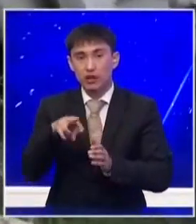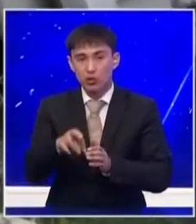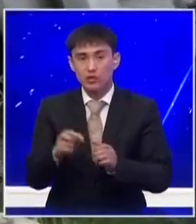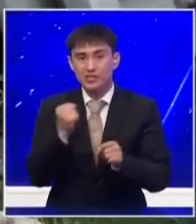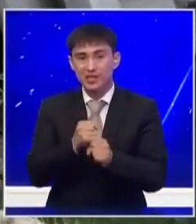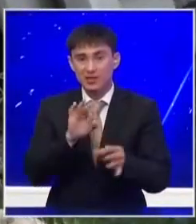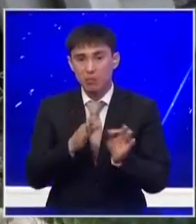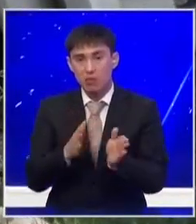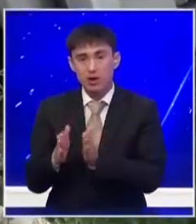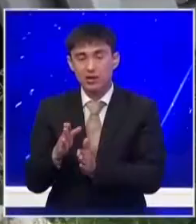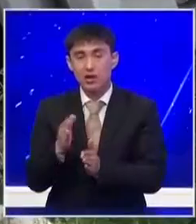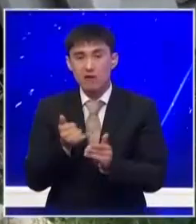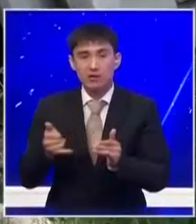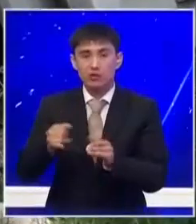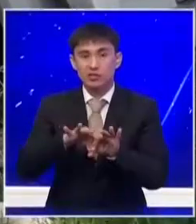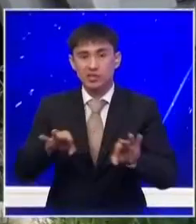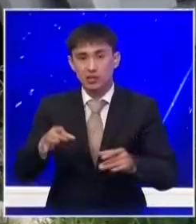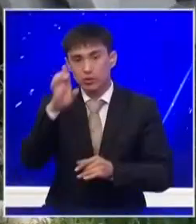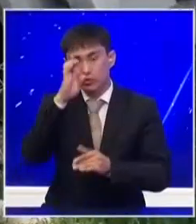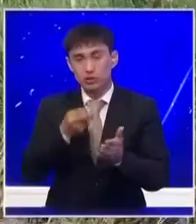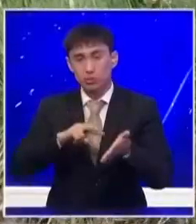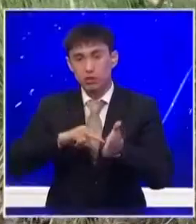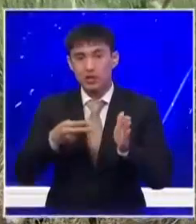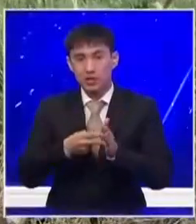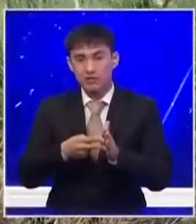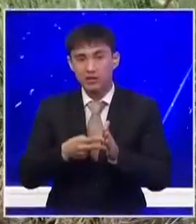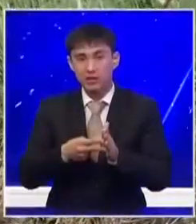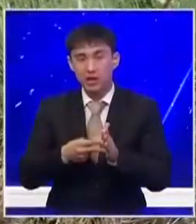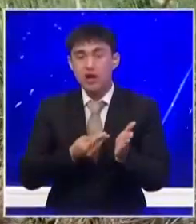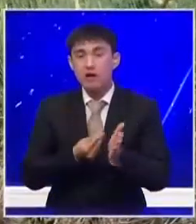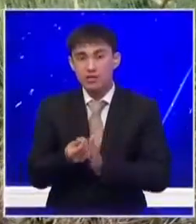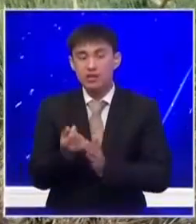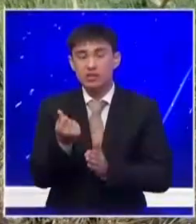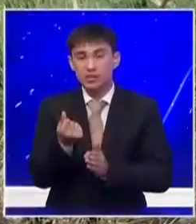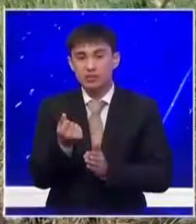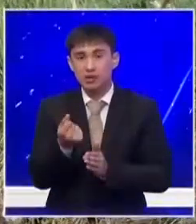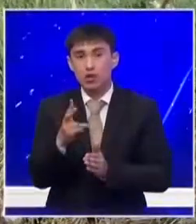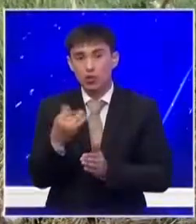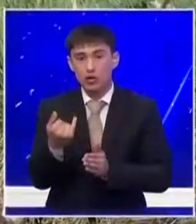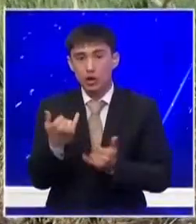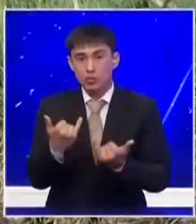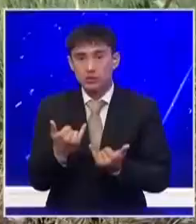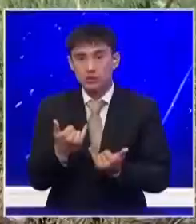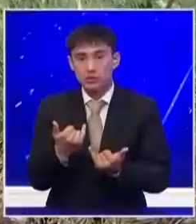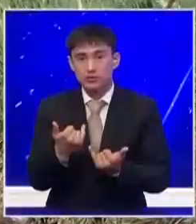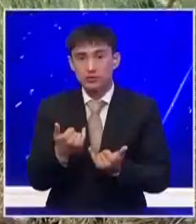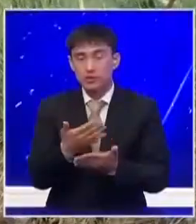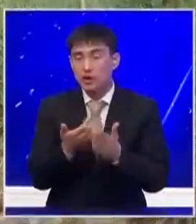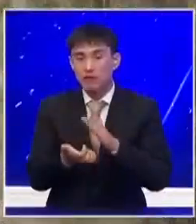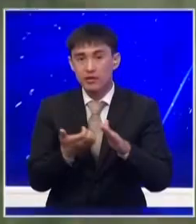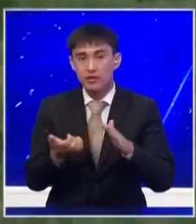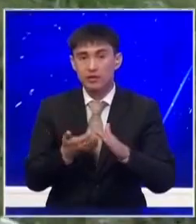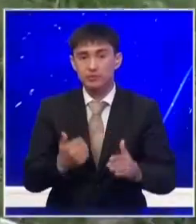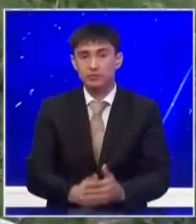сделать нормальную ирригационную сеть государство запланировало и даже выделило средства. Но их, по всей видимости, не